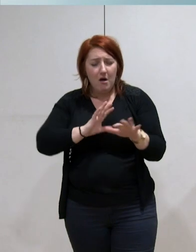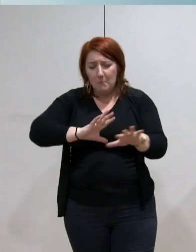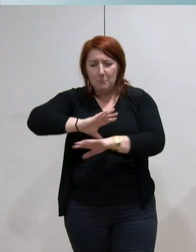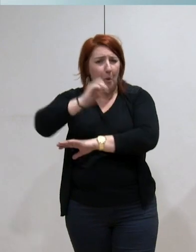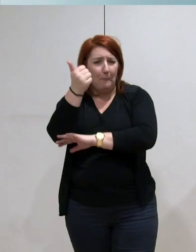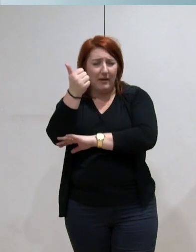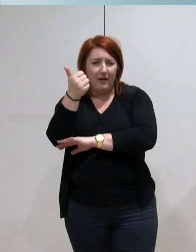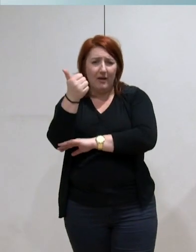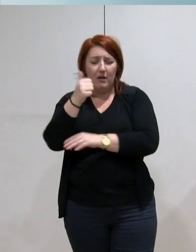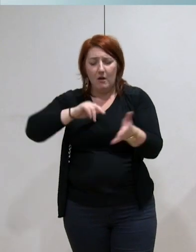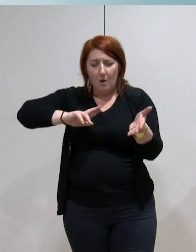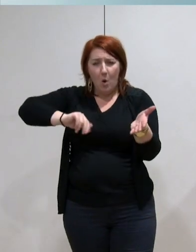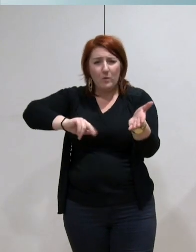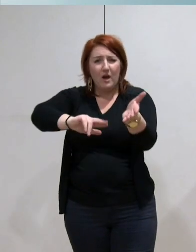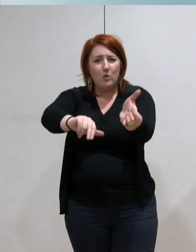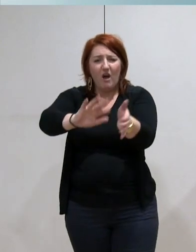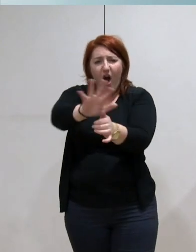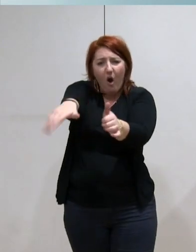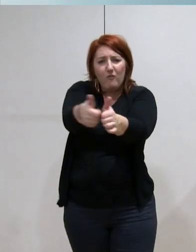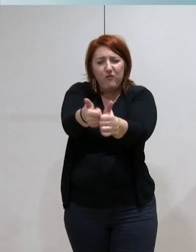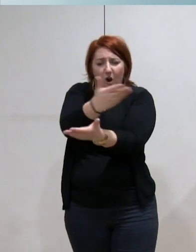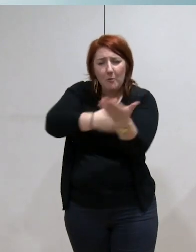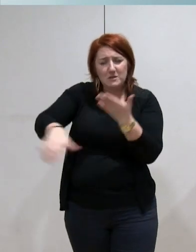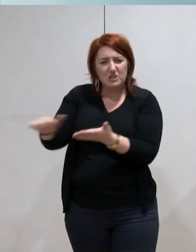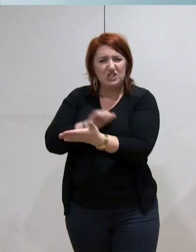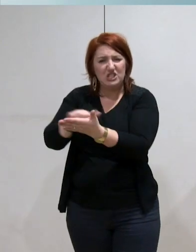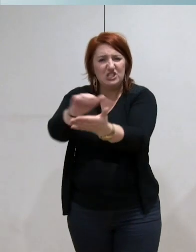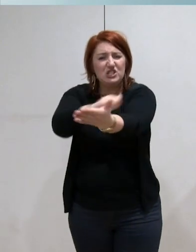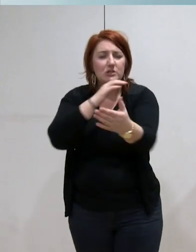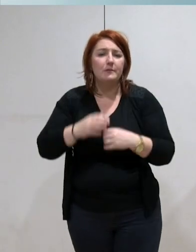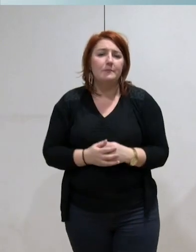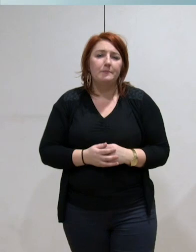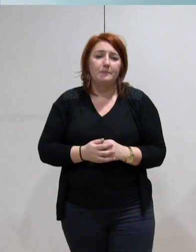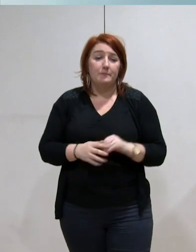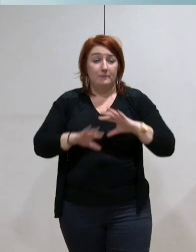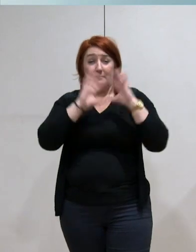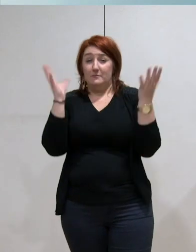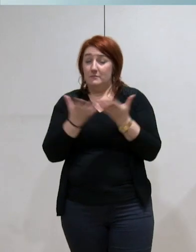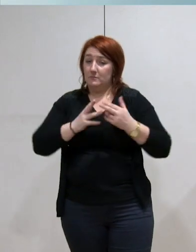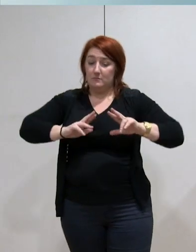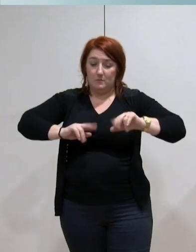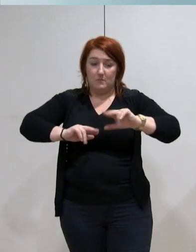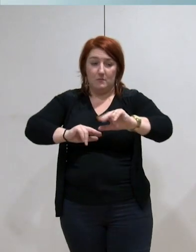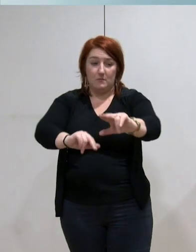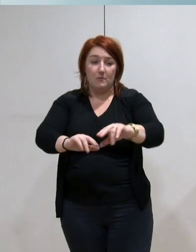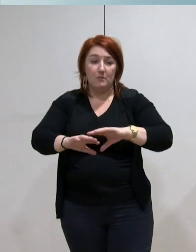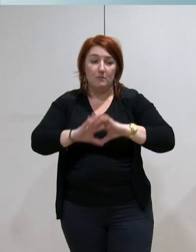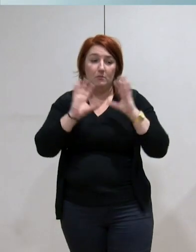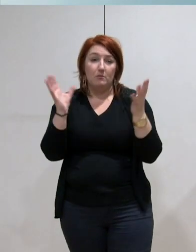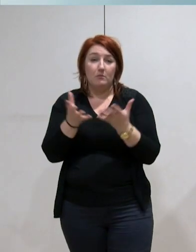priorité les contrats de renfor et de remplacement autant de contrats qui